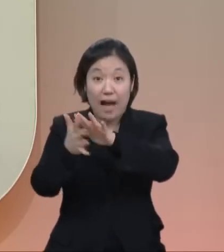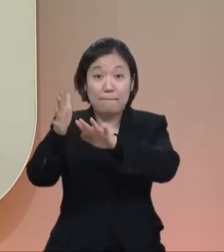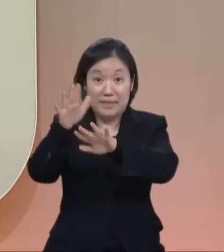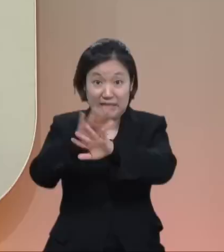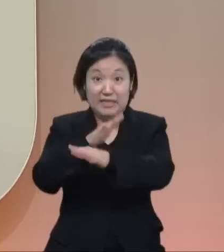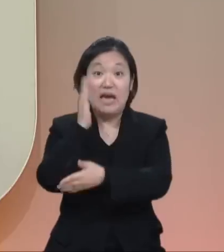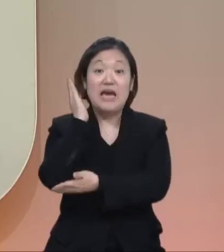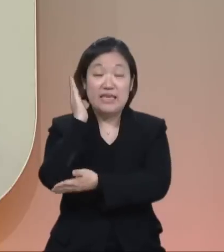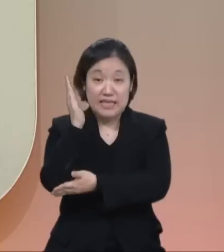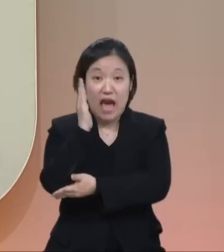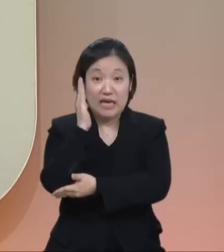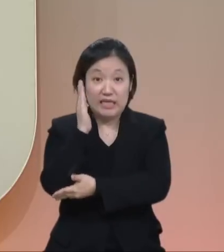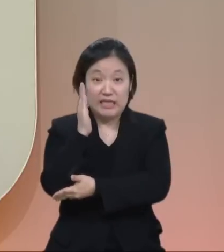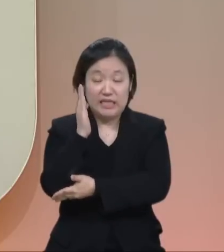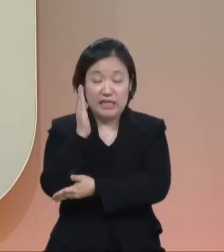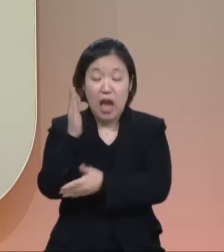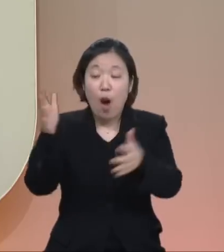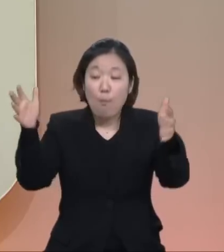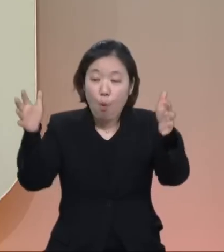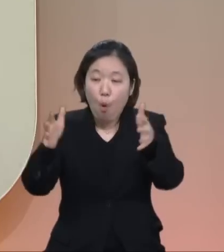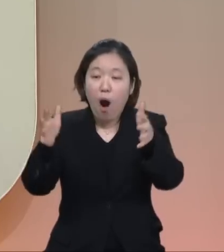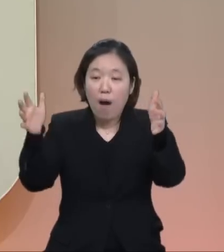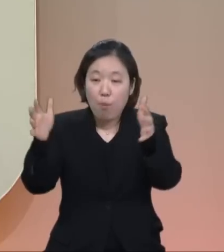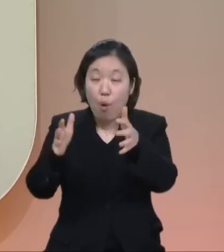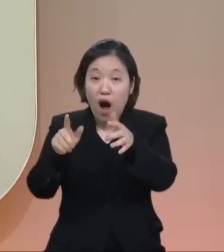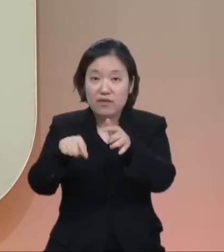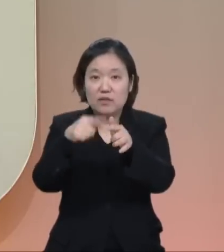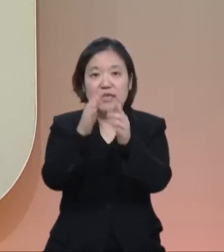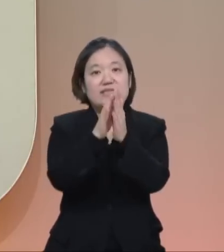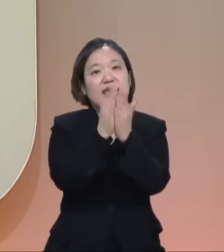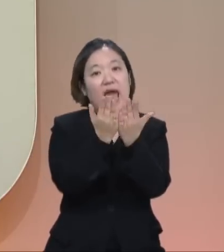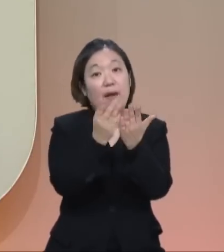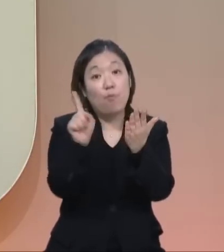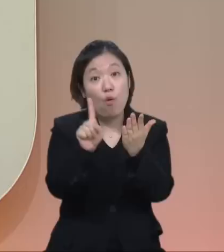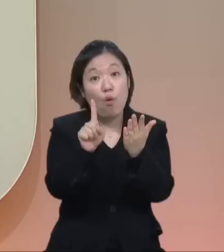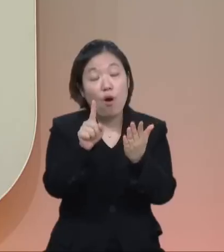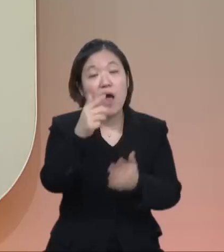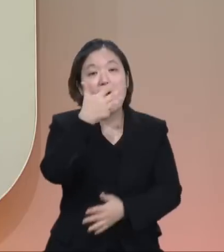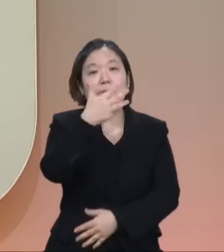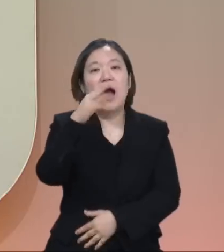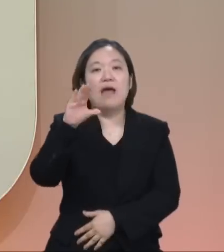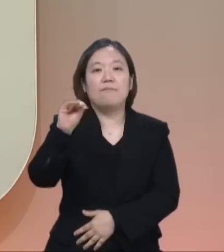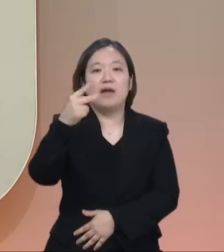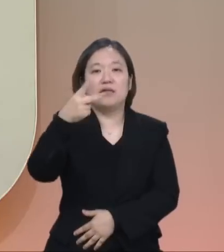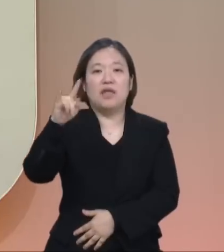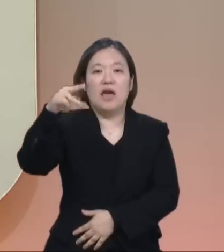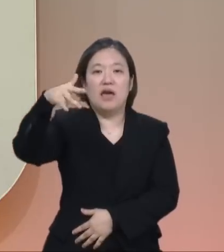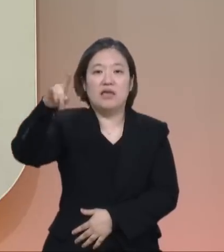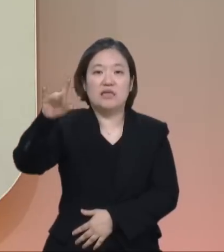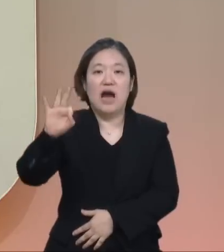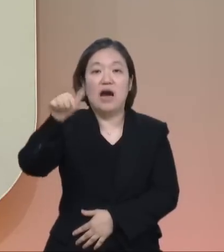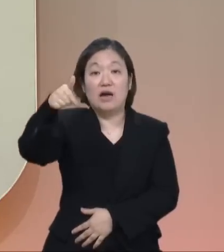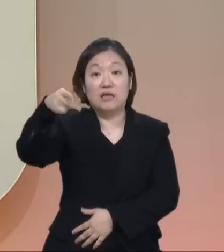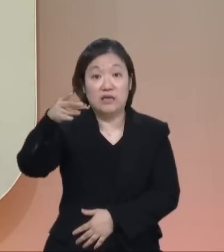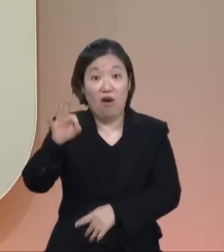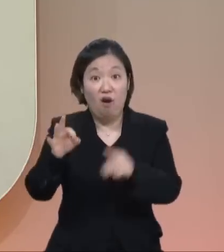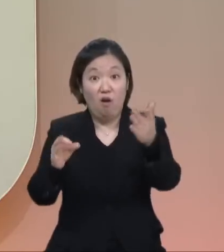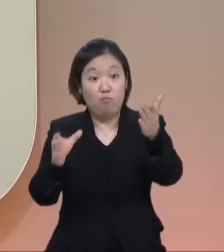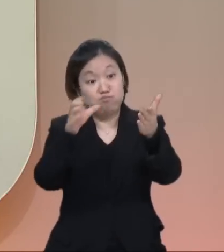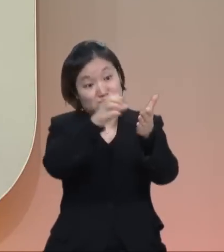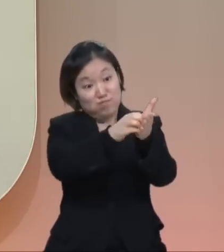영험담 그 영험담을 모아 놓은 책이 8만대장경에 찍혀 있을 정도입니다 그래서